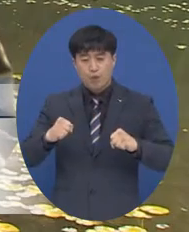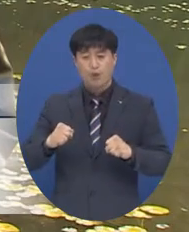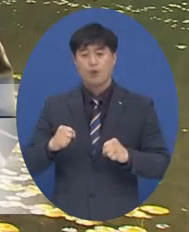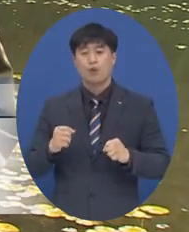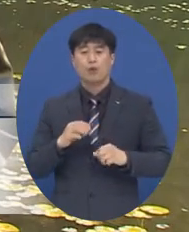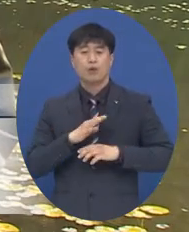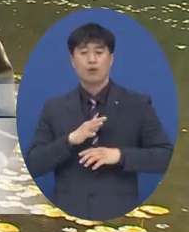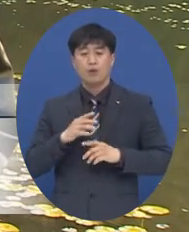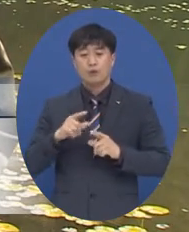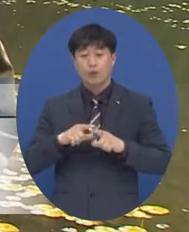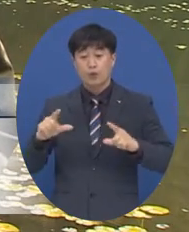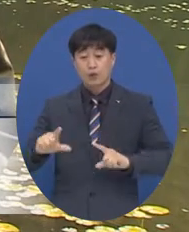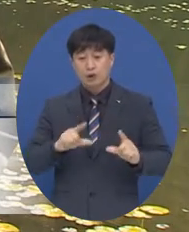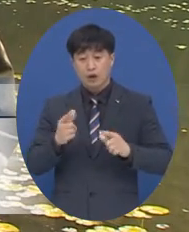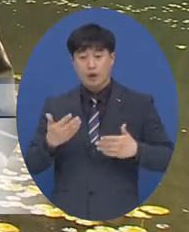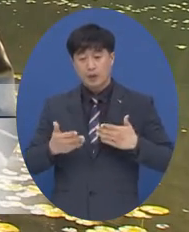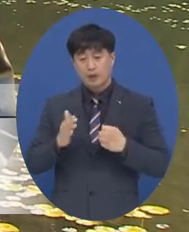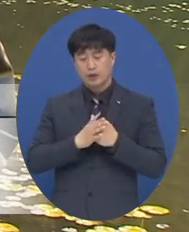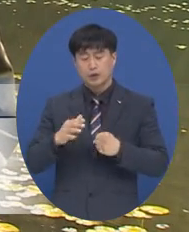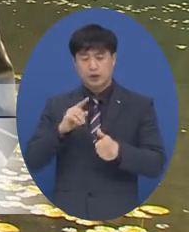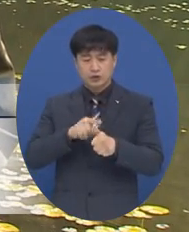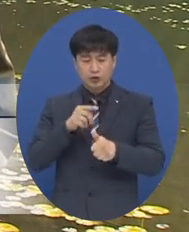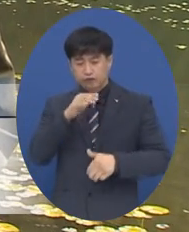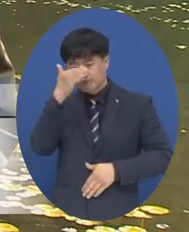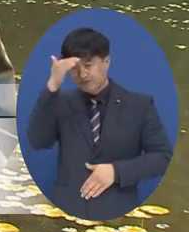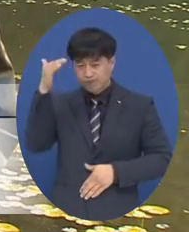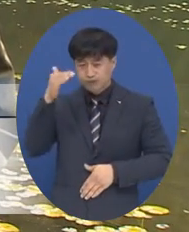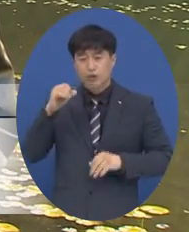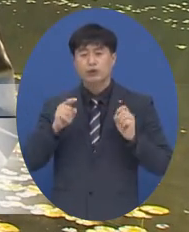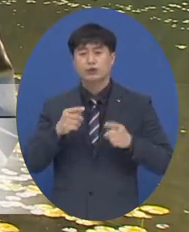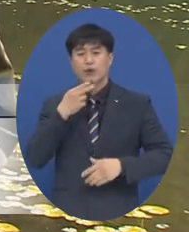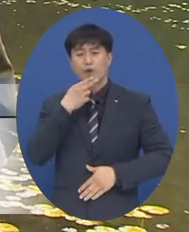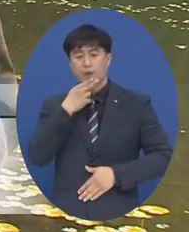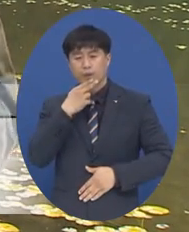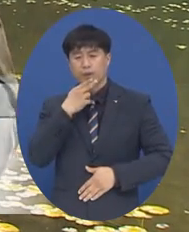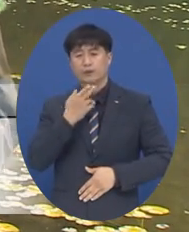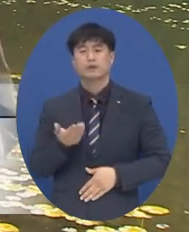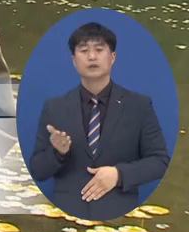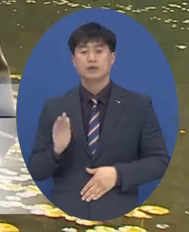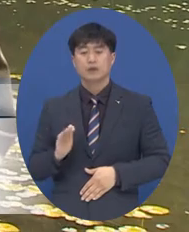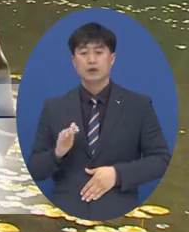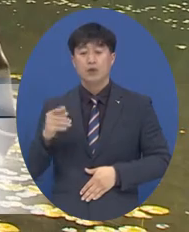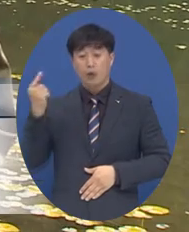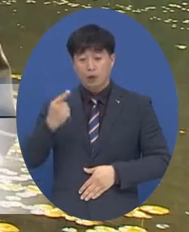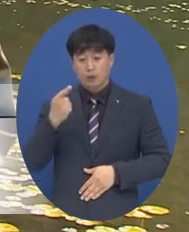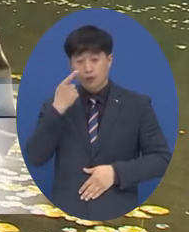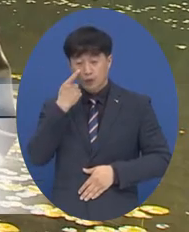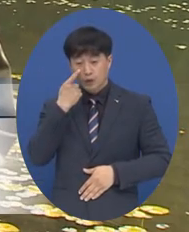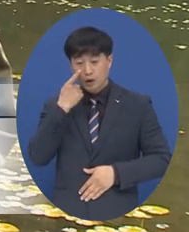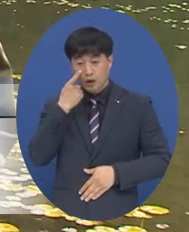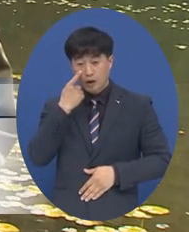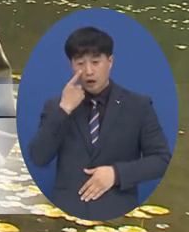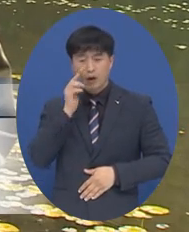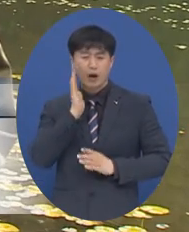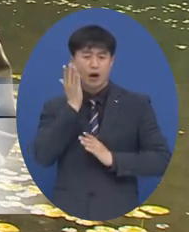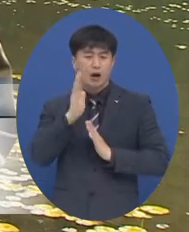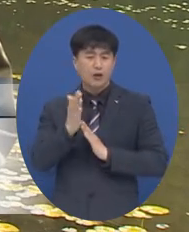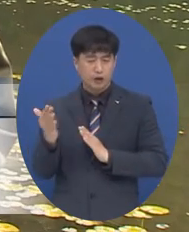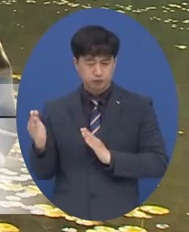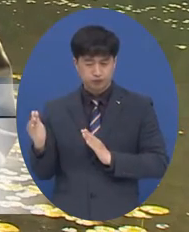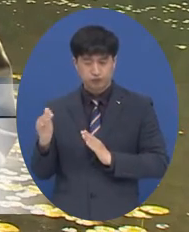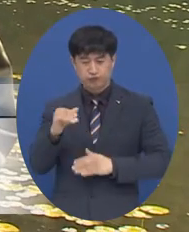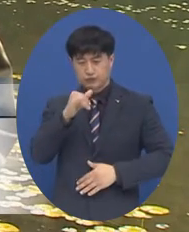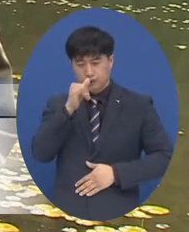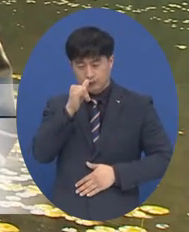l 짱 생활 바쁘다 보니까 자 이렇게 이렇게 먼 아무나 아뇨 이런것들 들어볼 기회가 없었는데 와서 보니까